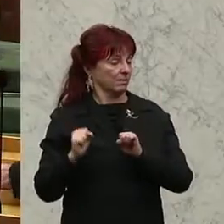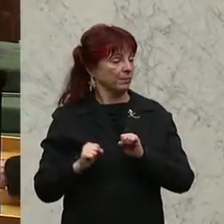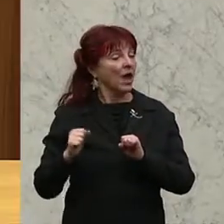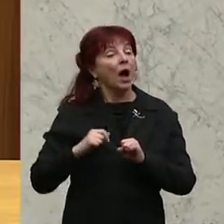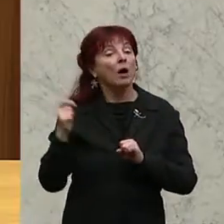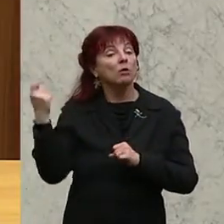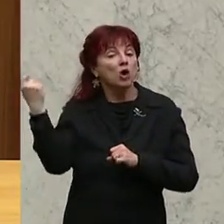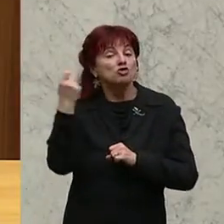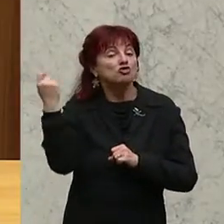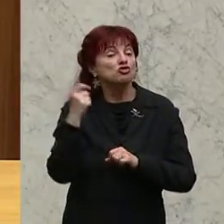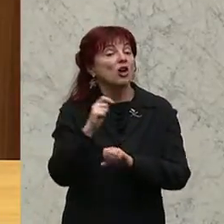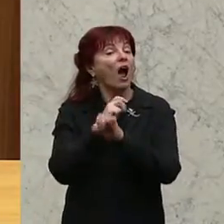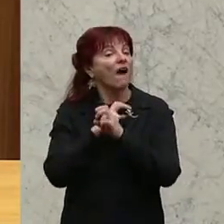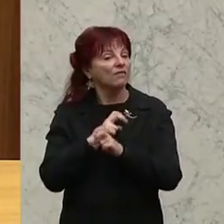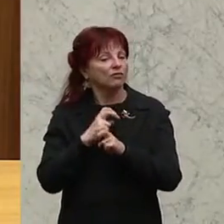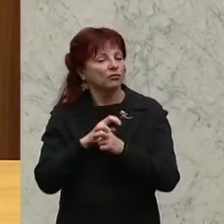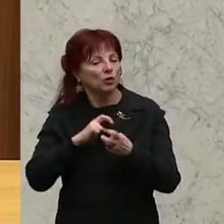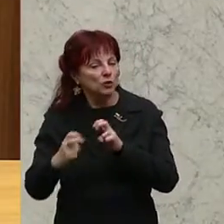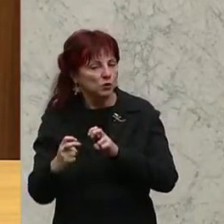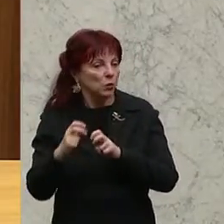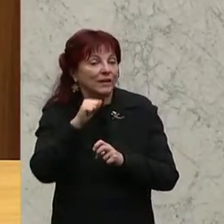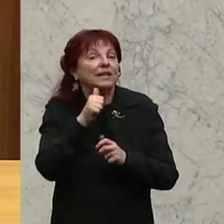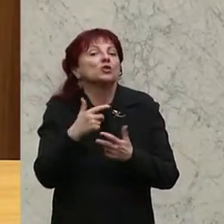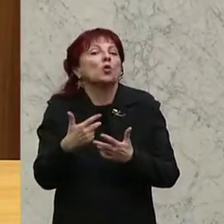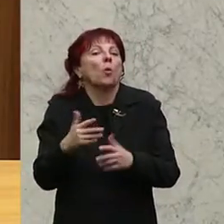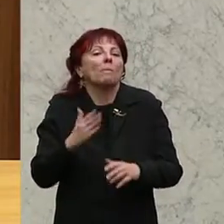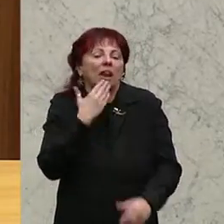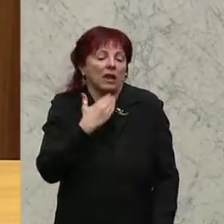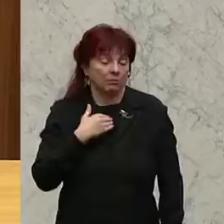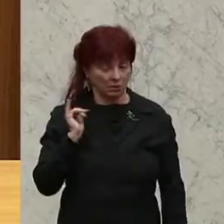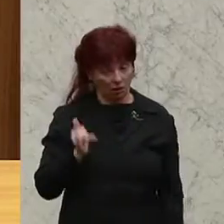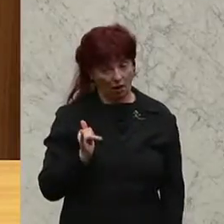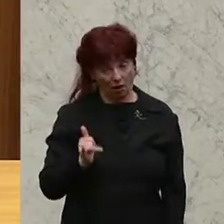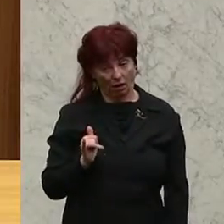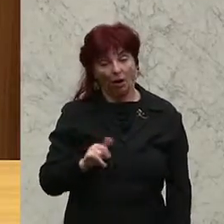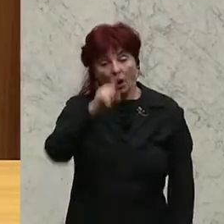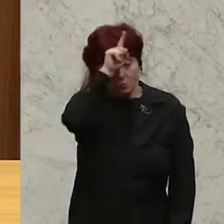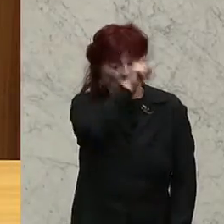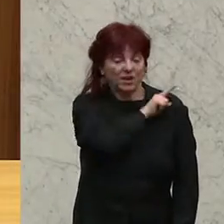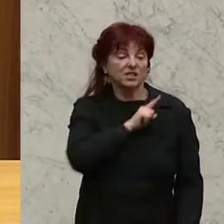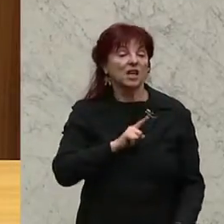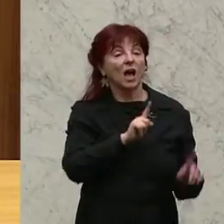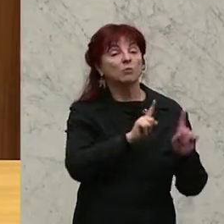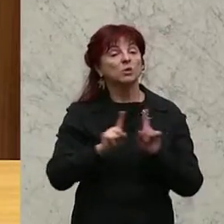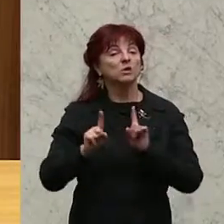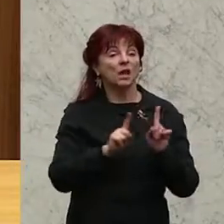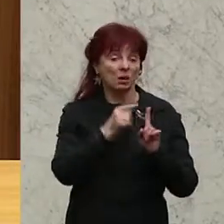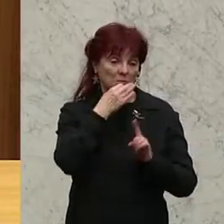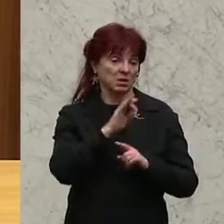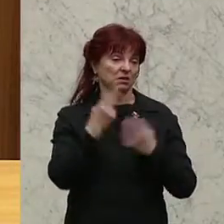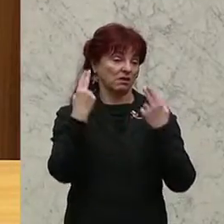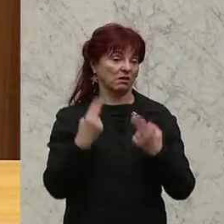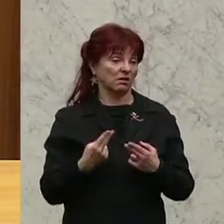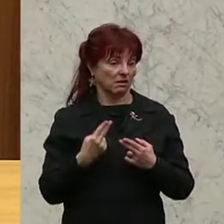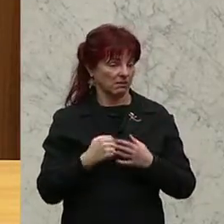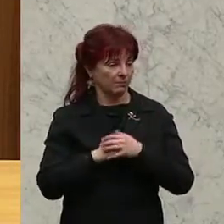wenn die Polizeimusik durch Österreichs Ortschaften wandert. Sehr geehrter Herr Justizminister, ich muss Ihnen zugutehalten, dass